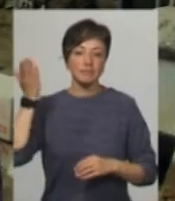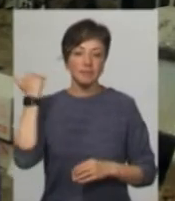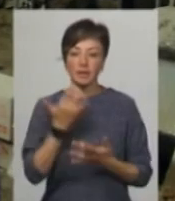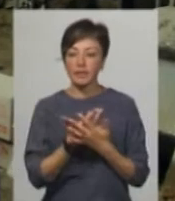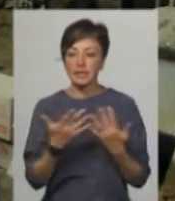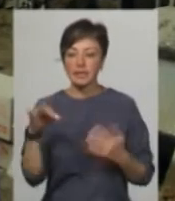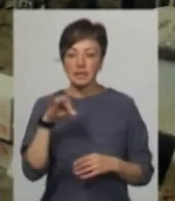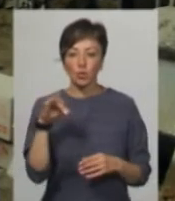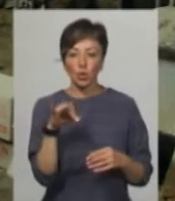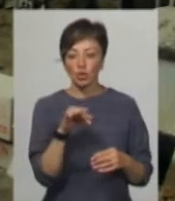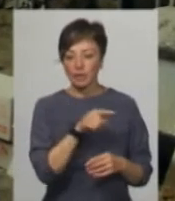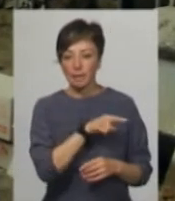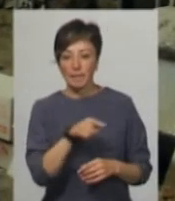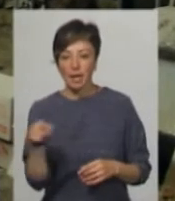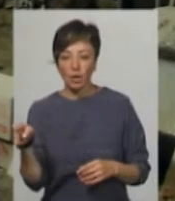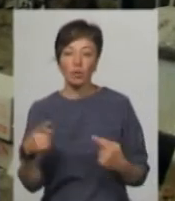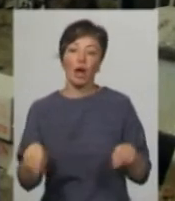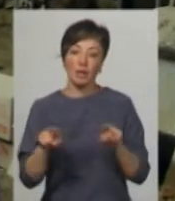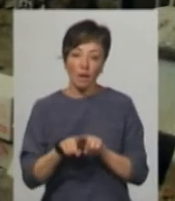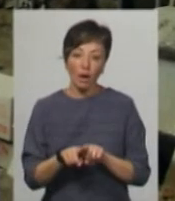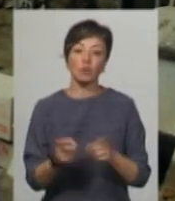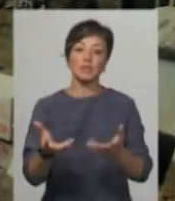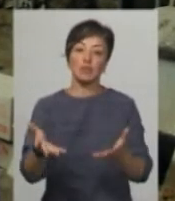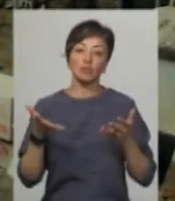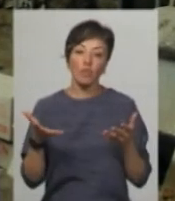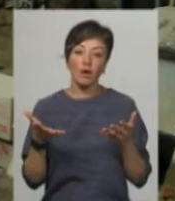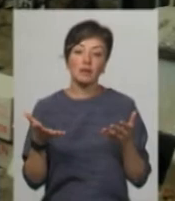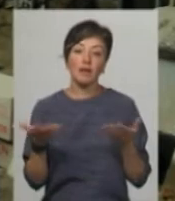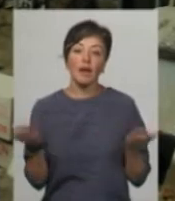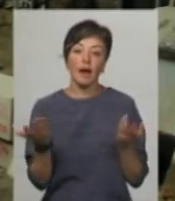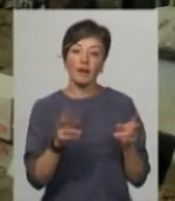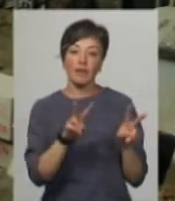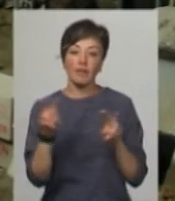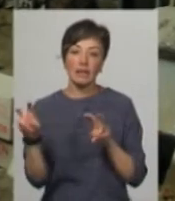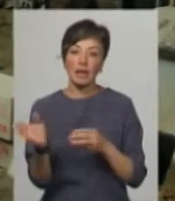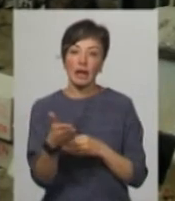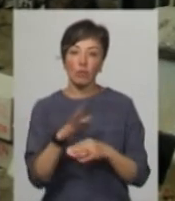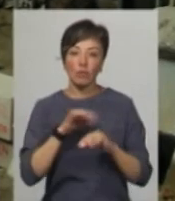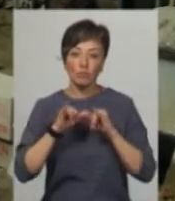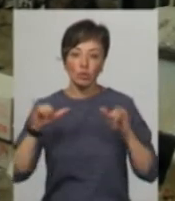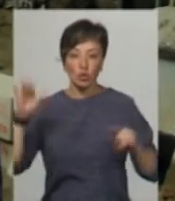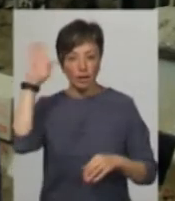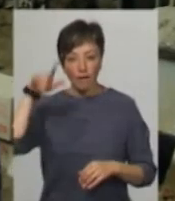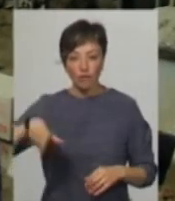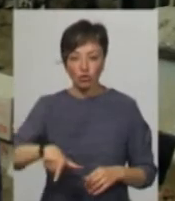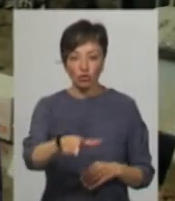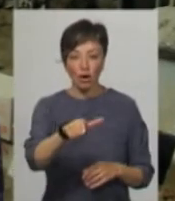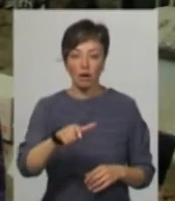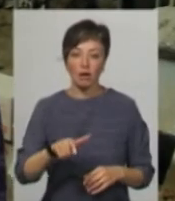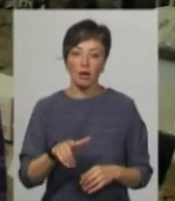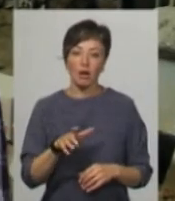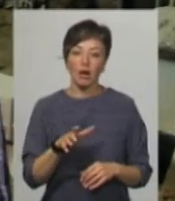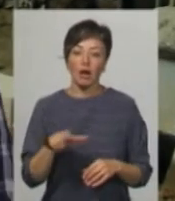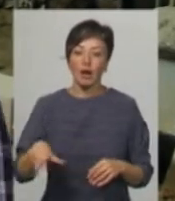різні історичні епохи, а також з'ясувати, які, власне, види риб поширені були в водоймах, в річках, бух та